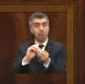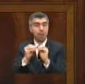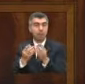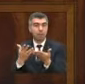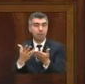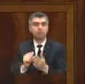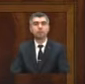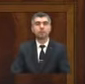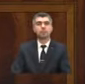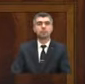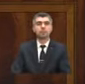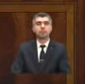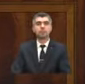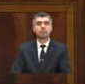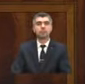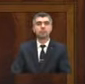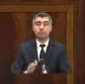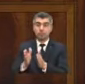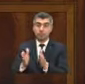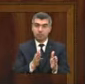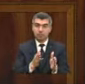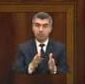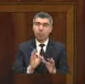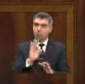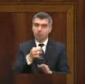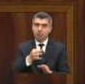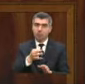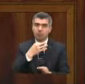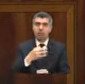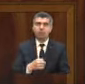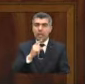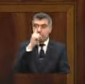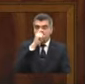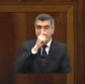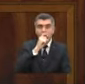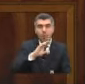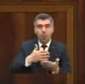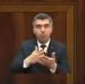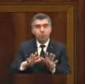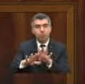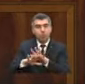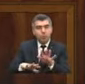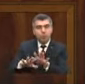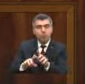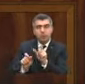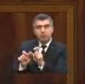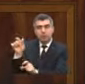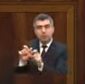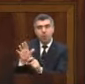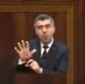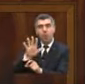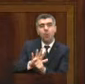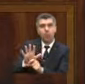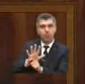المماثلة. إننا على أتم الوعي بصعوبة الظروف الاجتماعية والاقتصادية